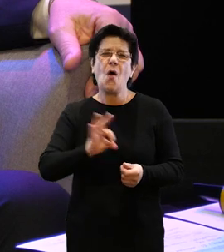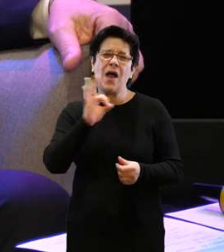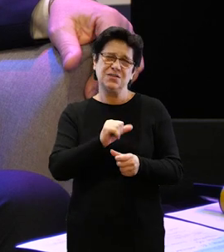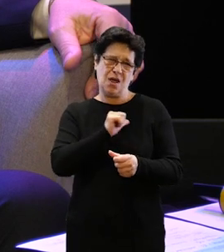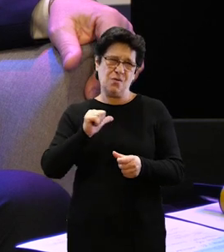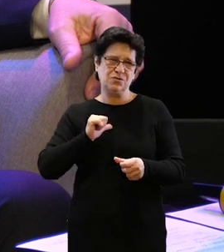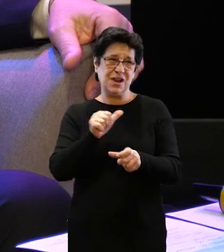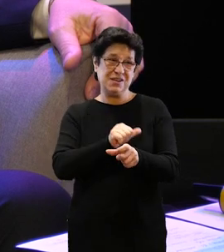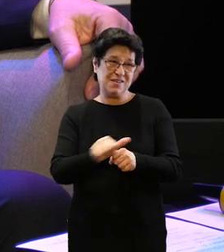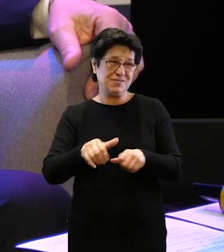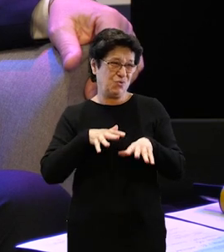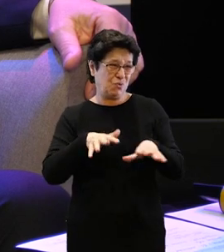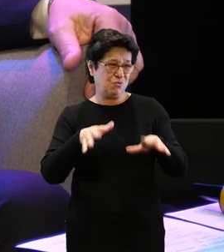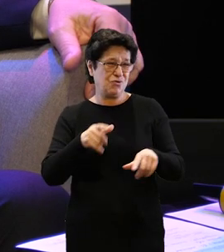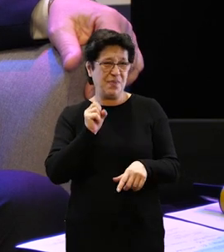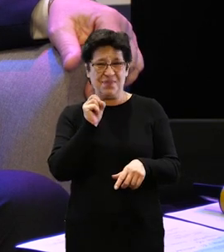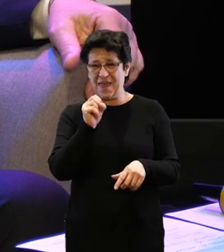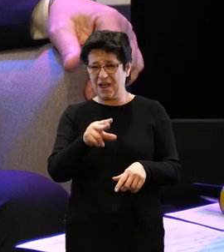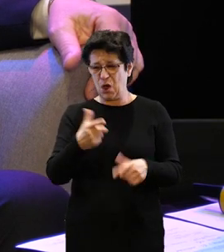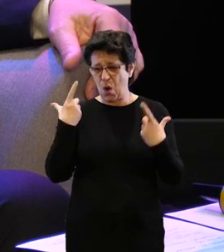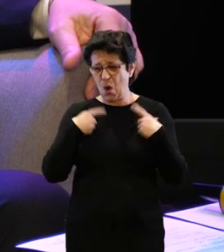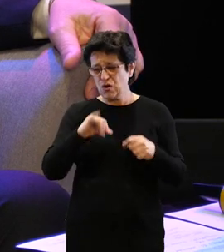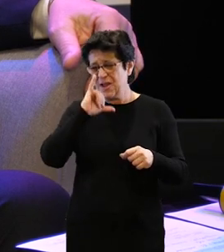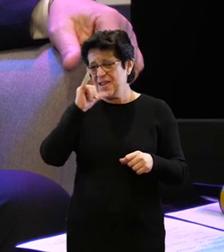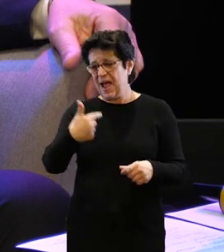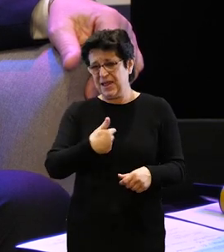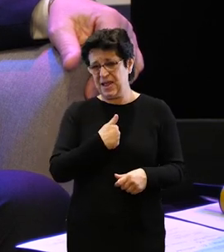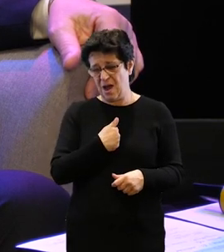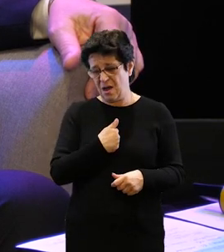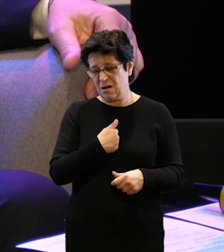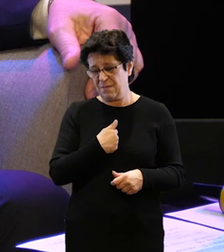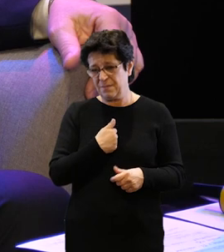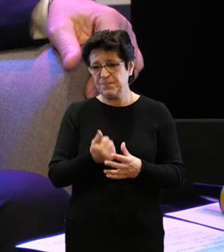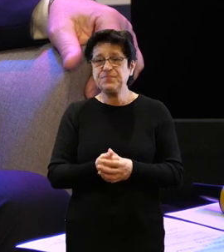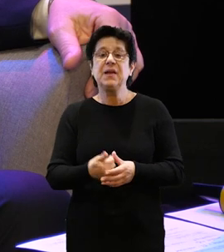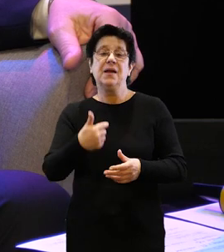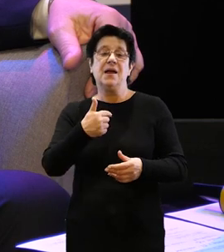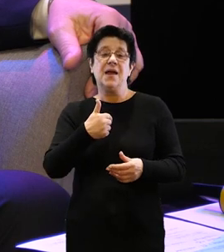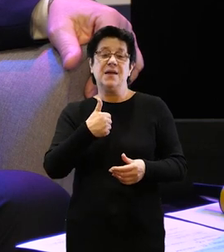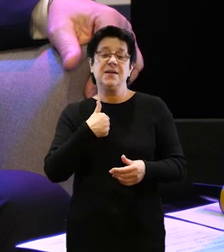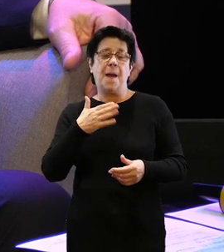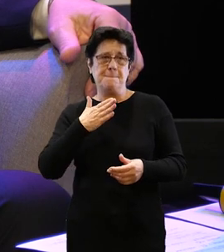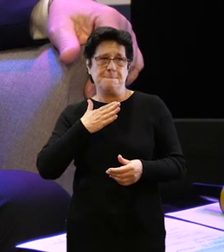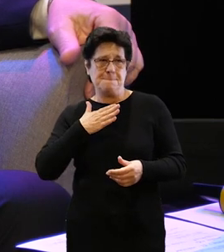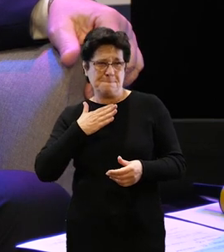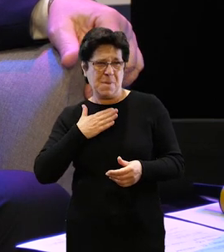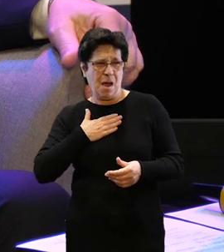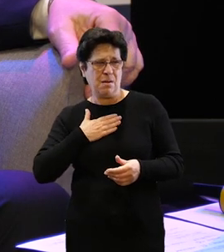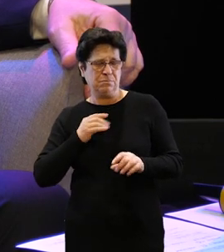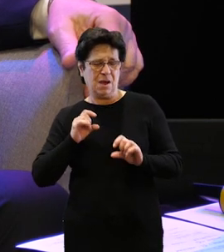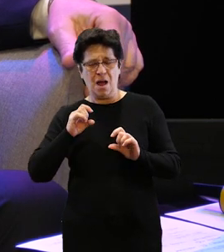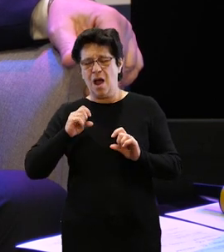więcej i właśnie od niedawna jestem posiadaczem takiej wędrownej wystawy małe